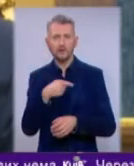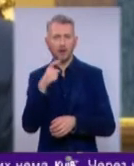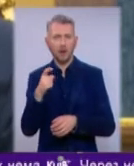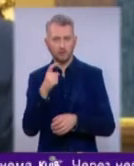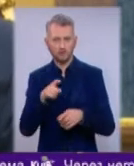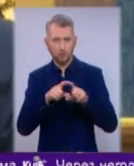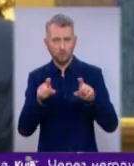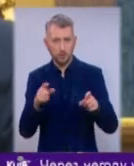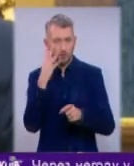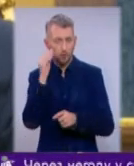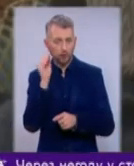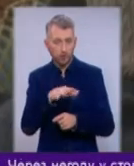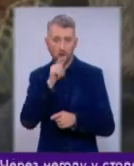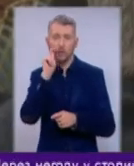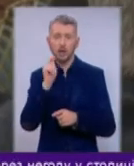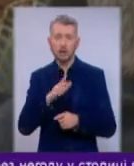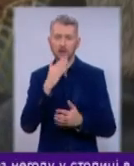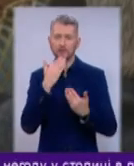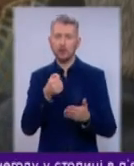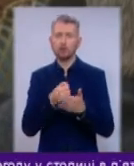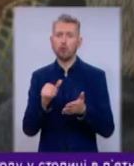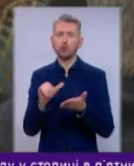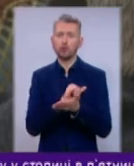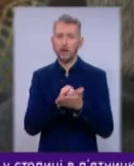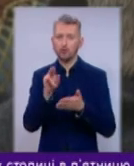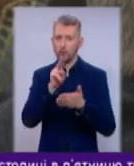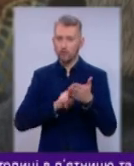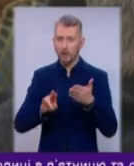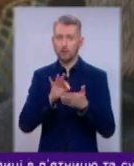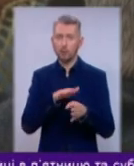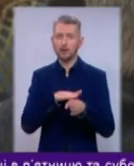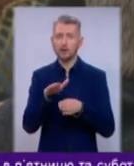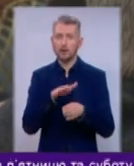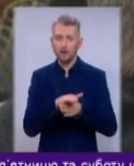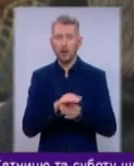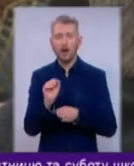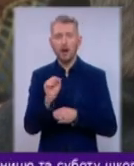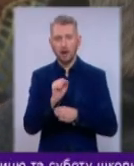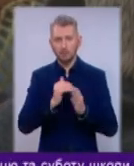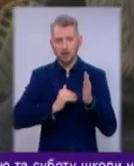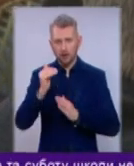монополіст проігнорує, то Україна звернеться до Нью-Йоркської конвенції про виконання арбітражних